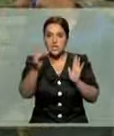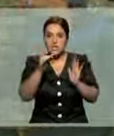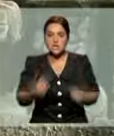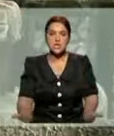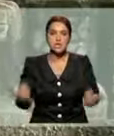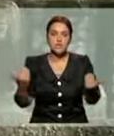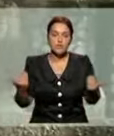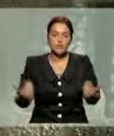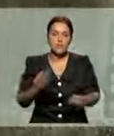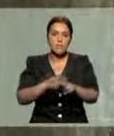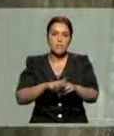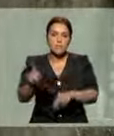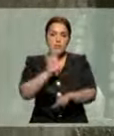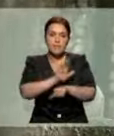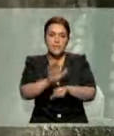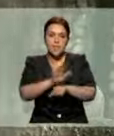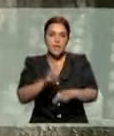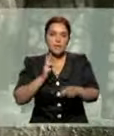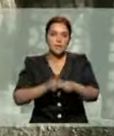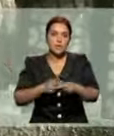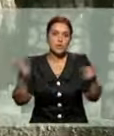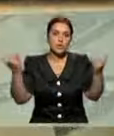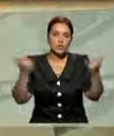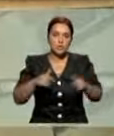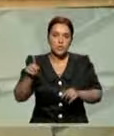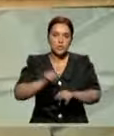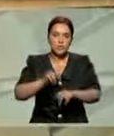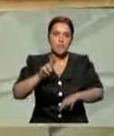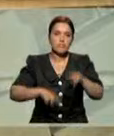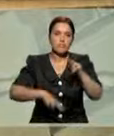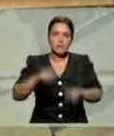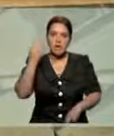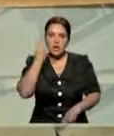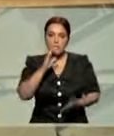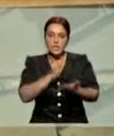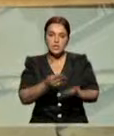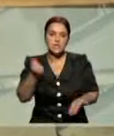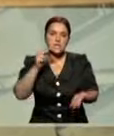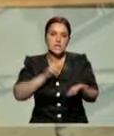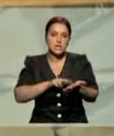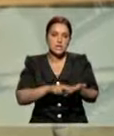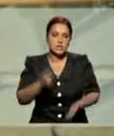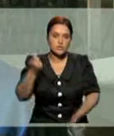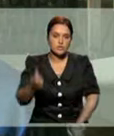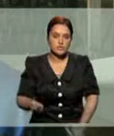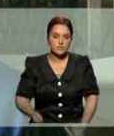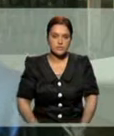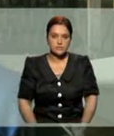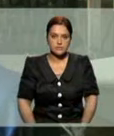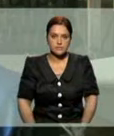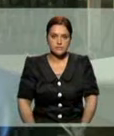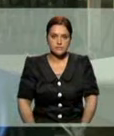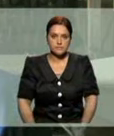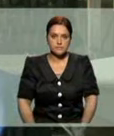Сегодня это не только производитель бетонных изделий, но и надежный застройщик. Причем цены стараются делать демократичными. Когда